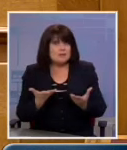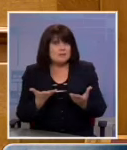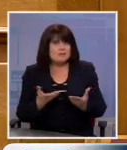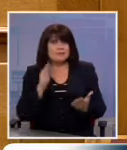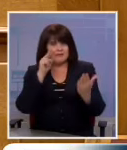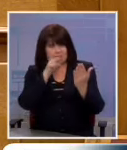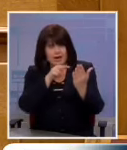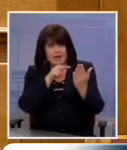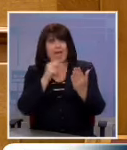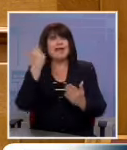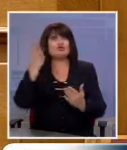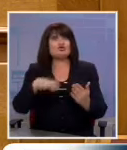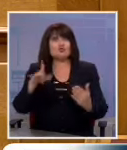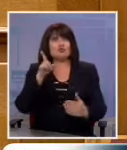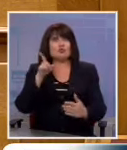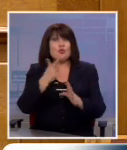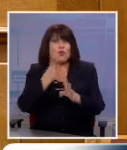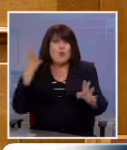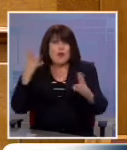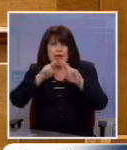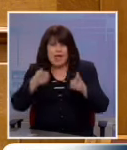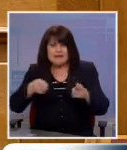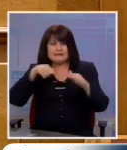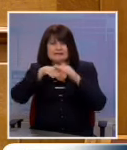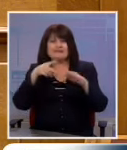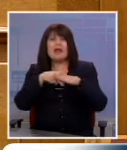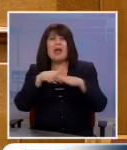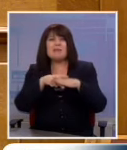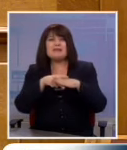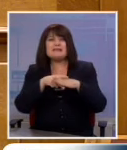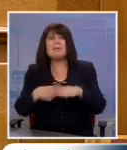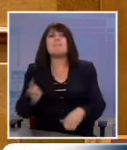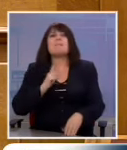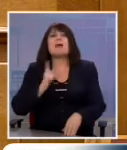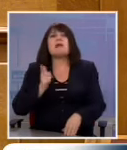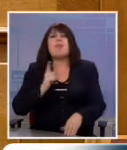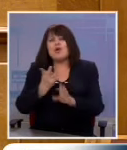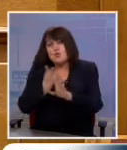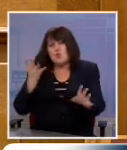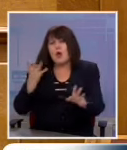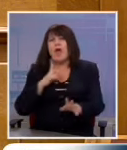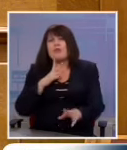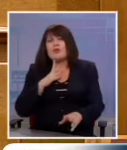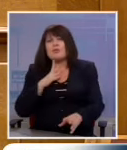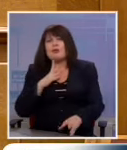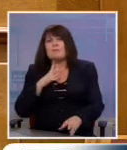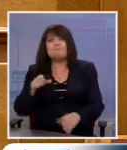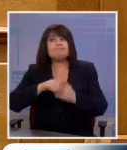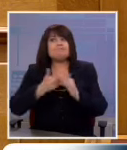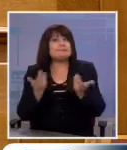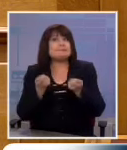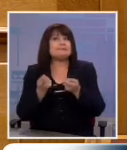που βλέπετε τώρα έξω, ουρές των ανθρώπων να περιμένουν στα μηχανήματα στις τράπεζες, είναι κάτι που σας